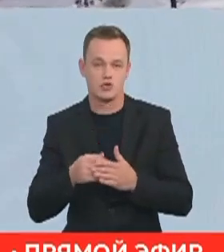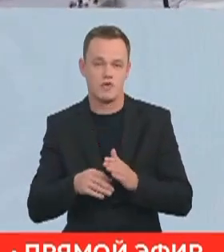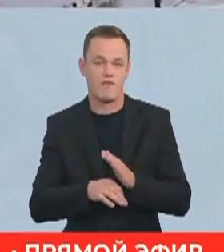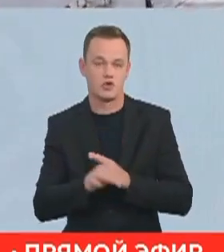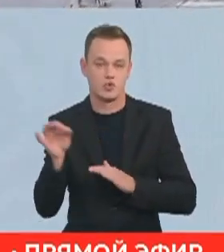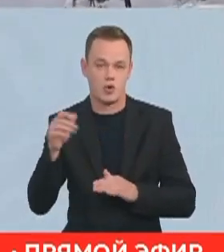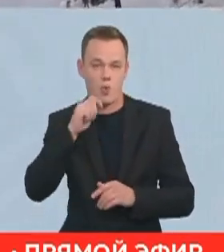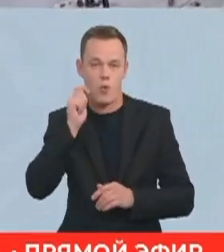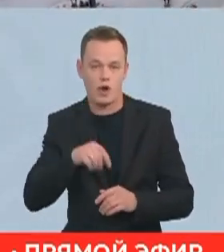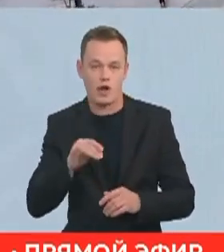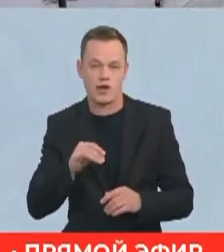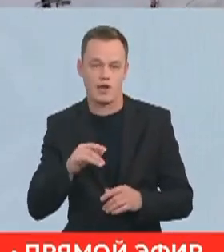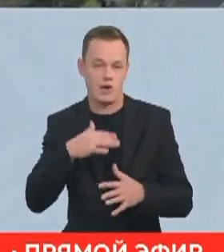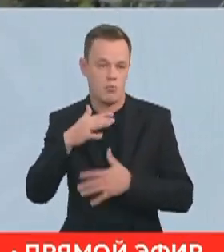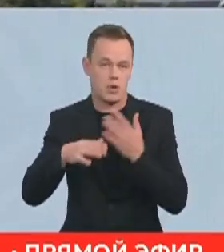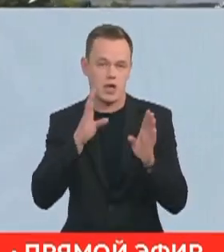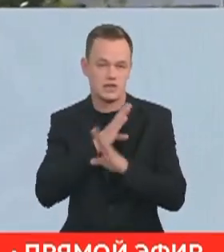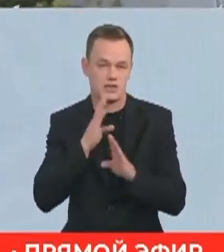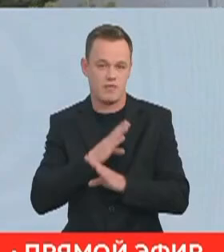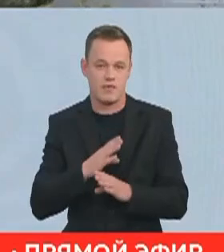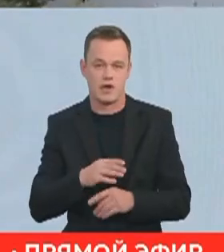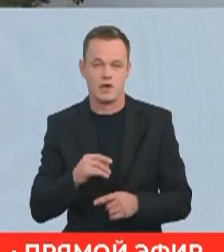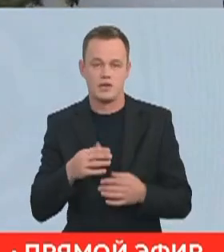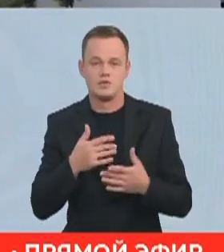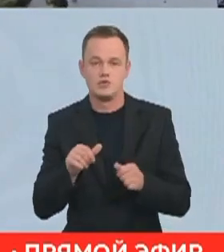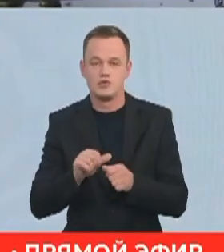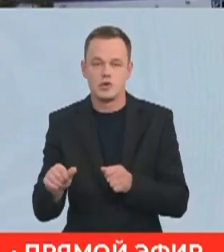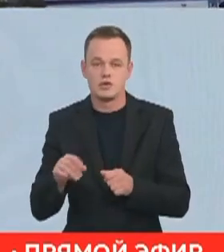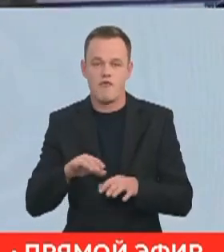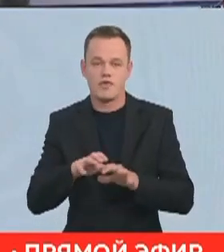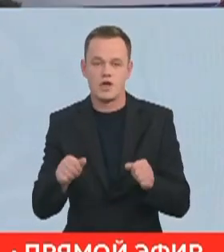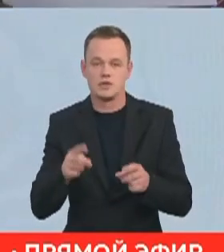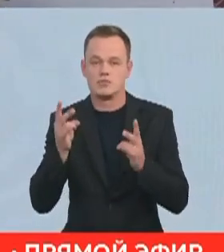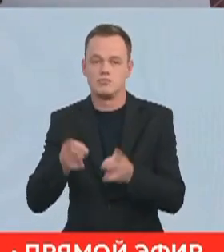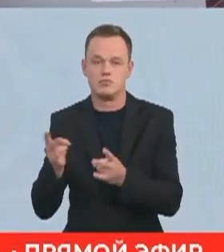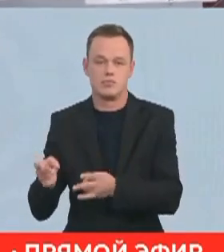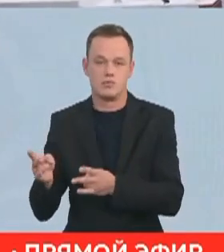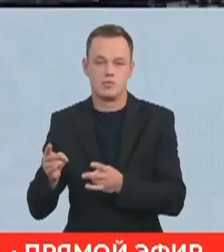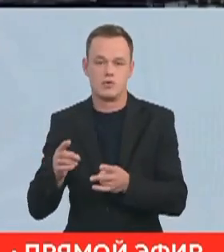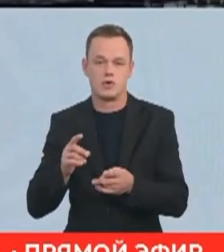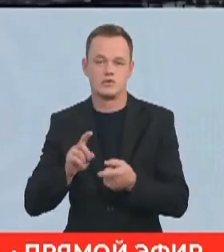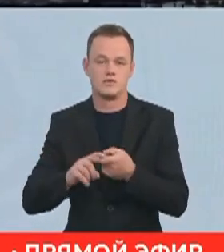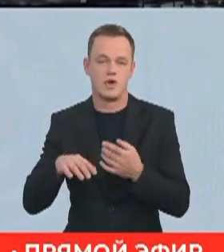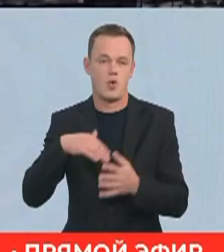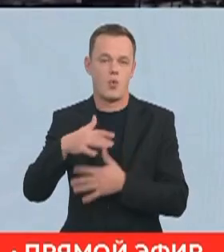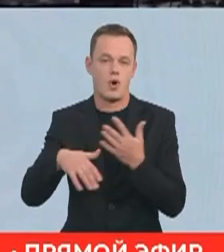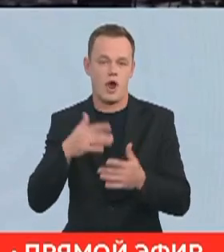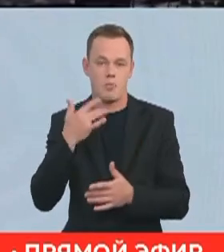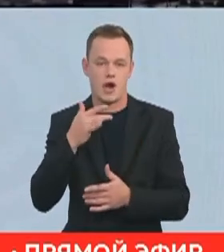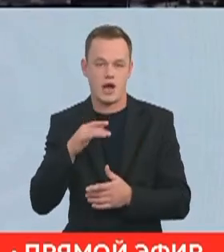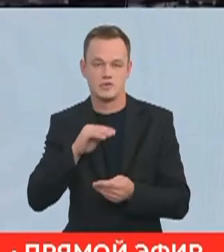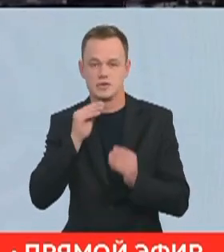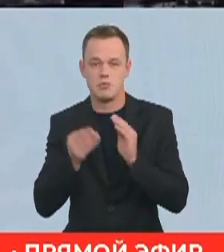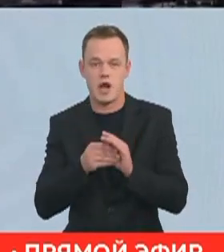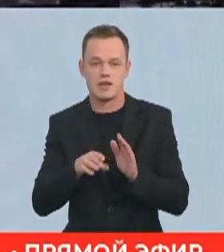а также стихийные бедствия. В частности, безразличие властей к пострадавшим в результате урагана американцам спрятать